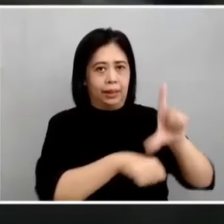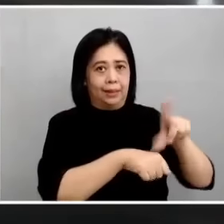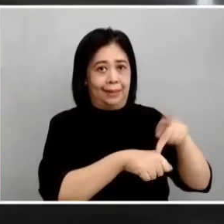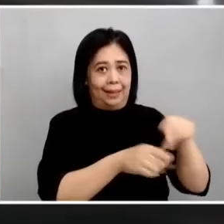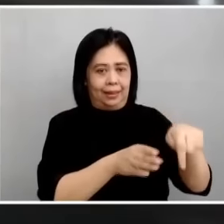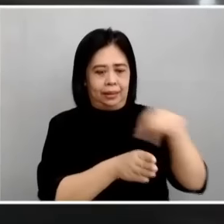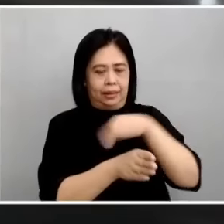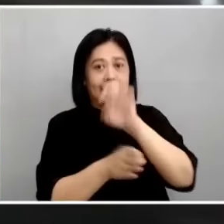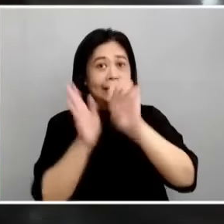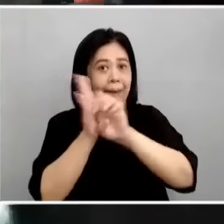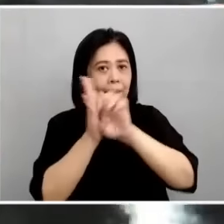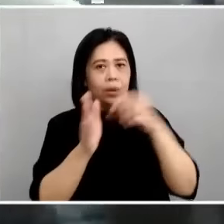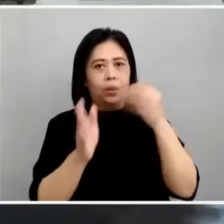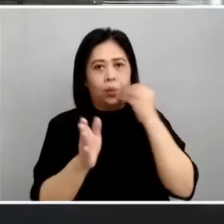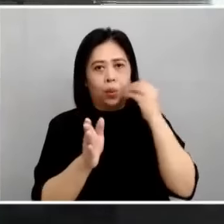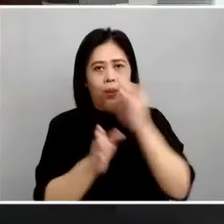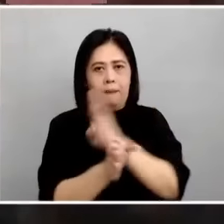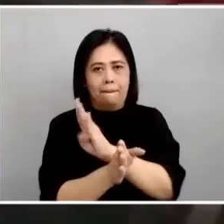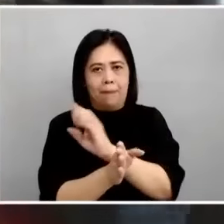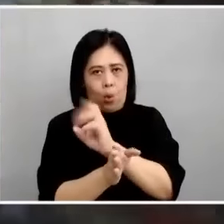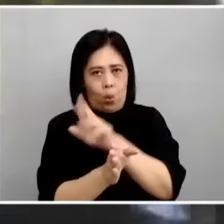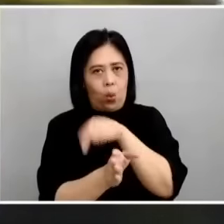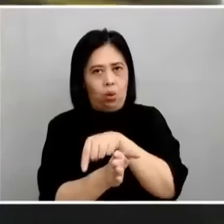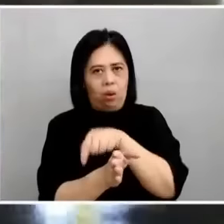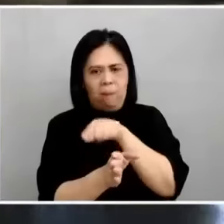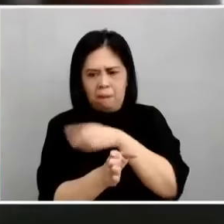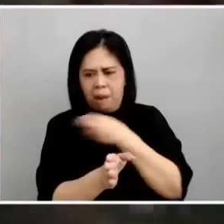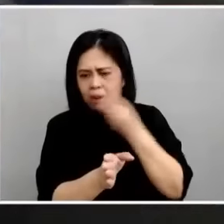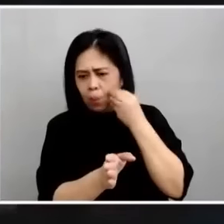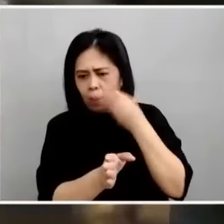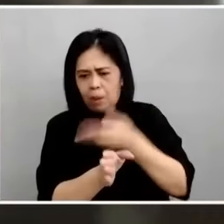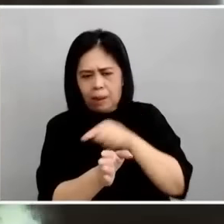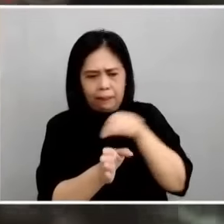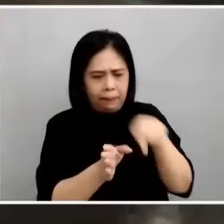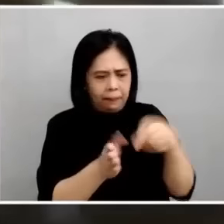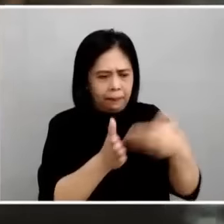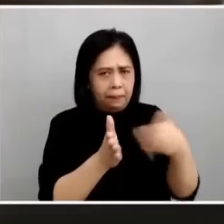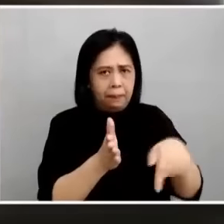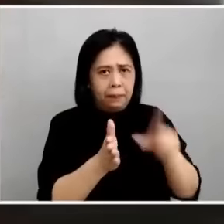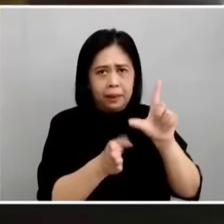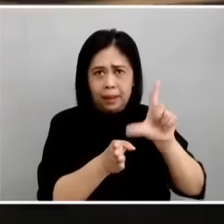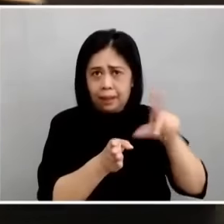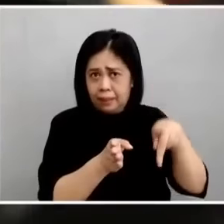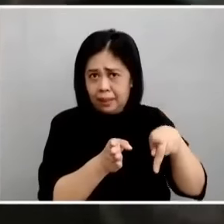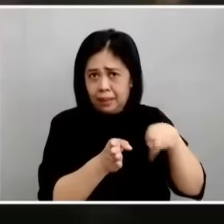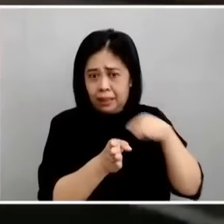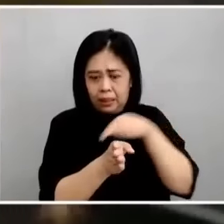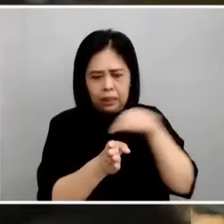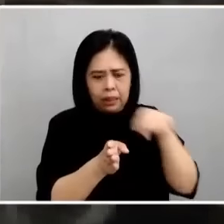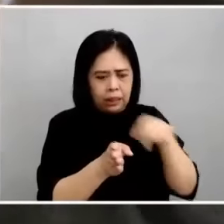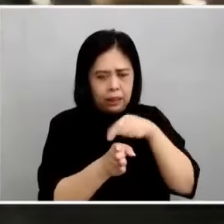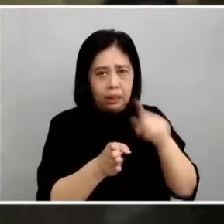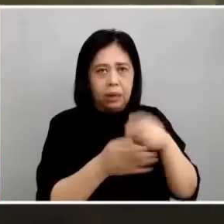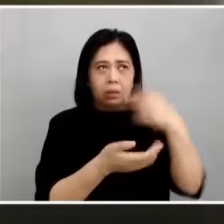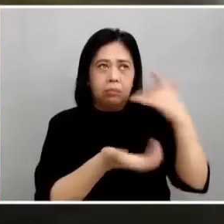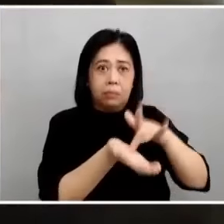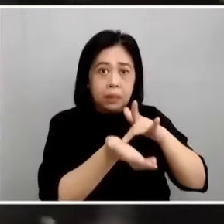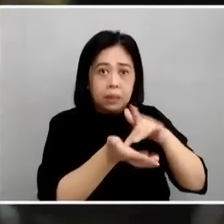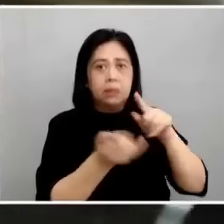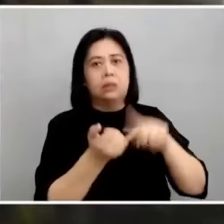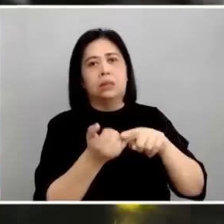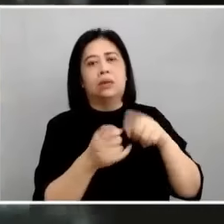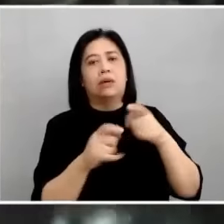Halimbawang residente ako ng Bacoor pero mas malapit ang tinitirhan ko sa Las Piñas kung saan naroon yung butika. Batay